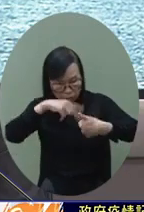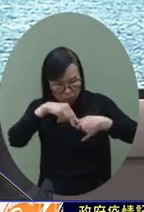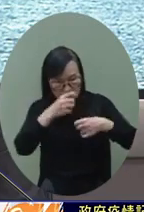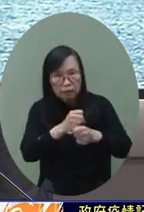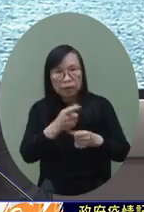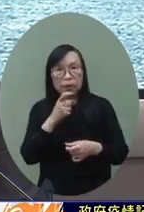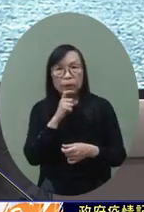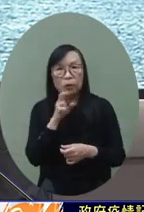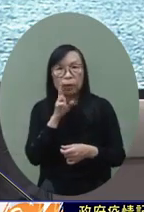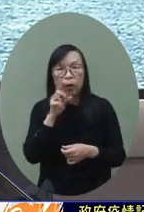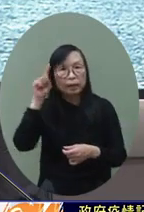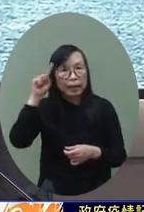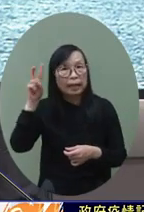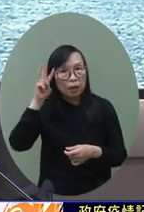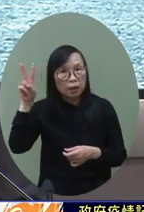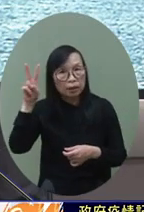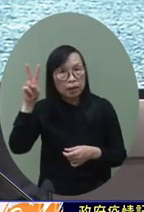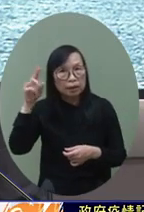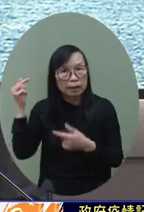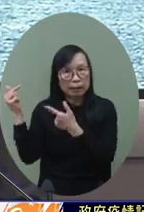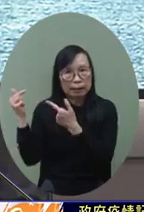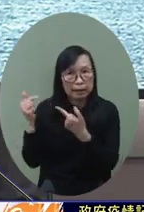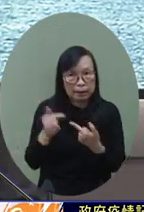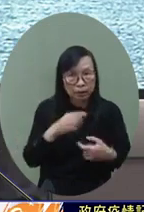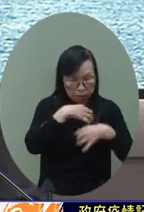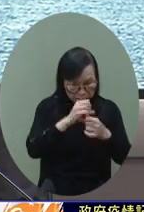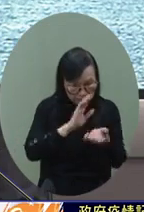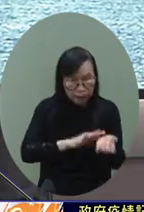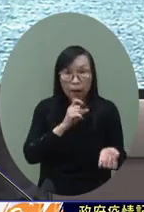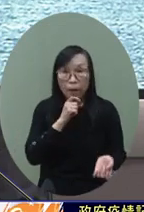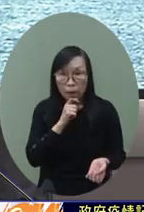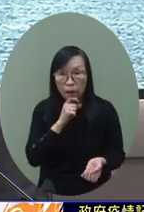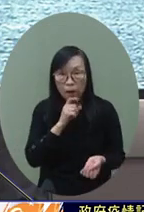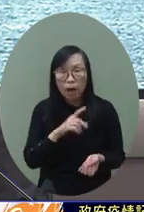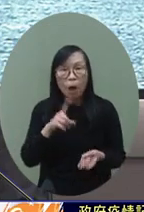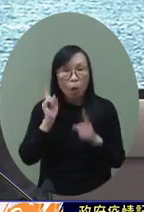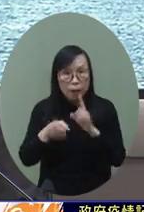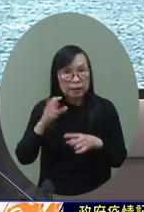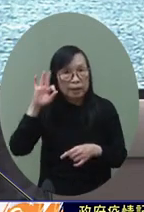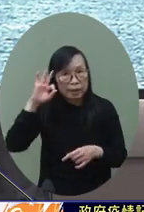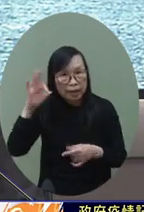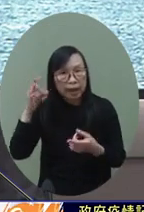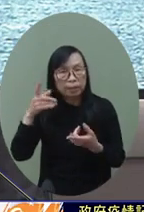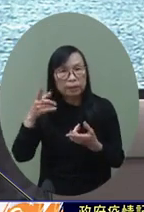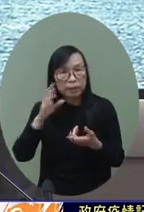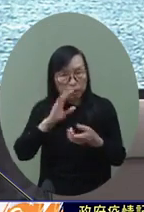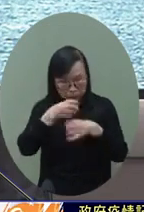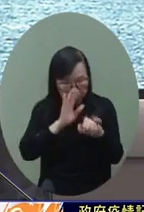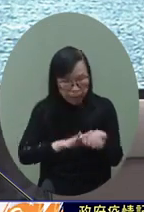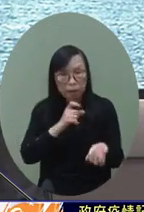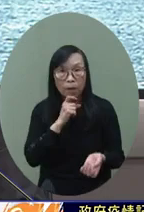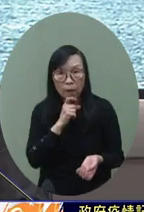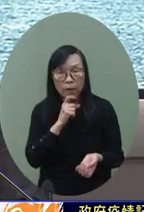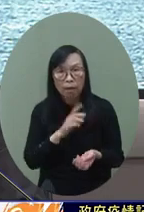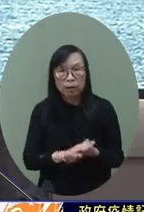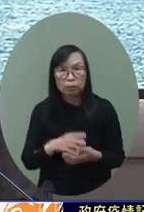果係兩日連續嘅陽性嘅結果，或者三日裡面有兩日陽性嘅結果咧，都